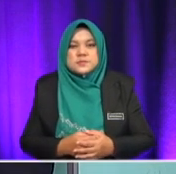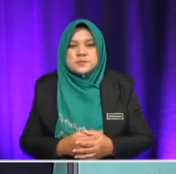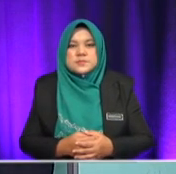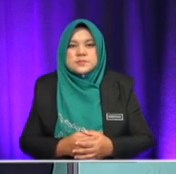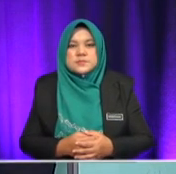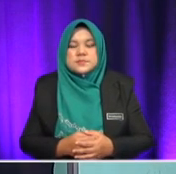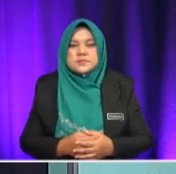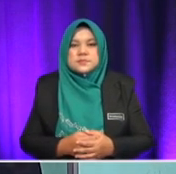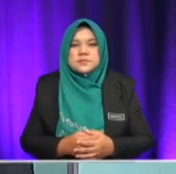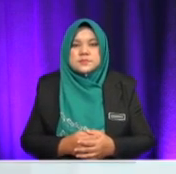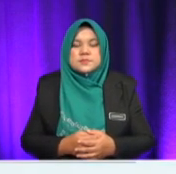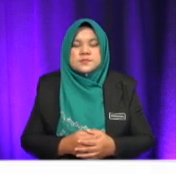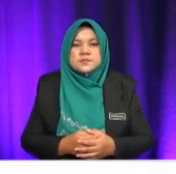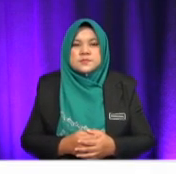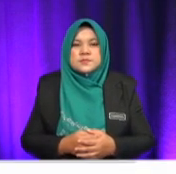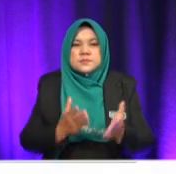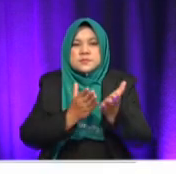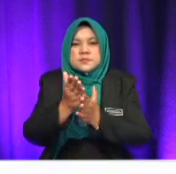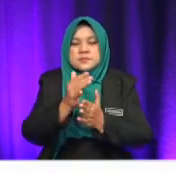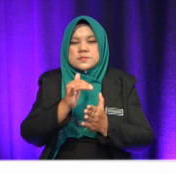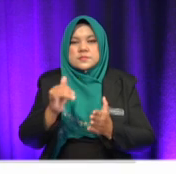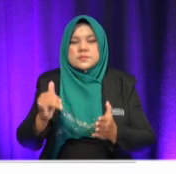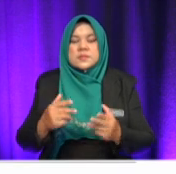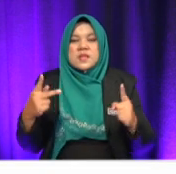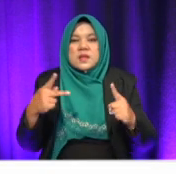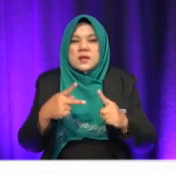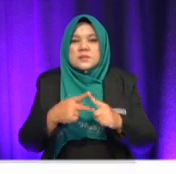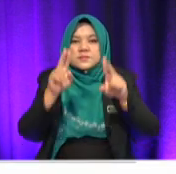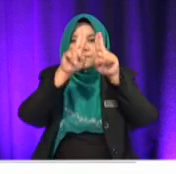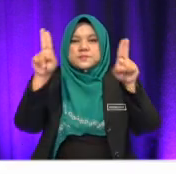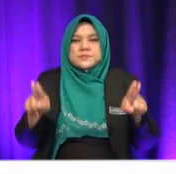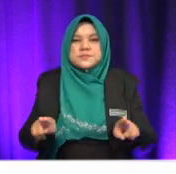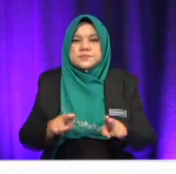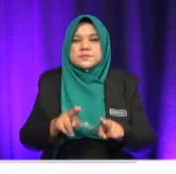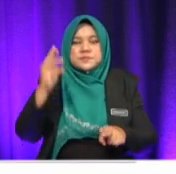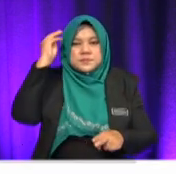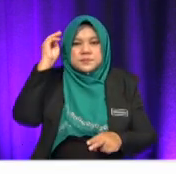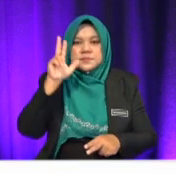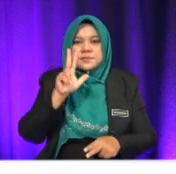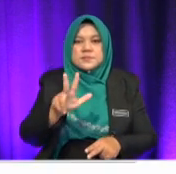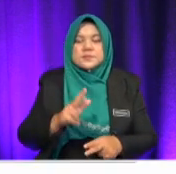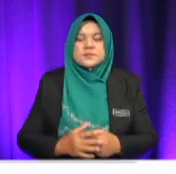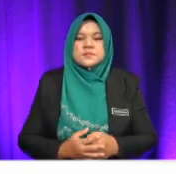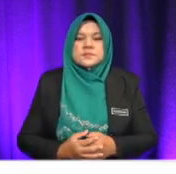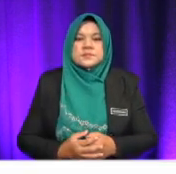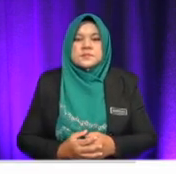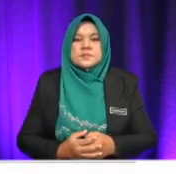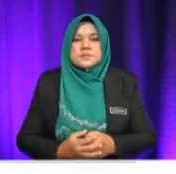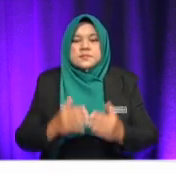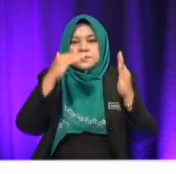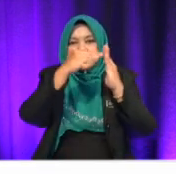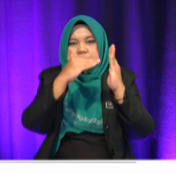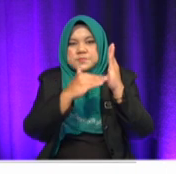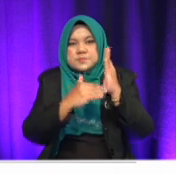Oke gitu ya Dan Seterusnya kita tengok kepada uji Minda yang seterusnya Ah senang mereka